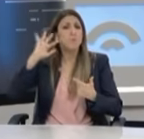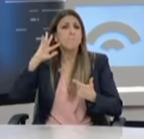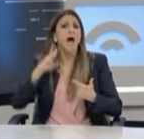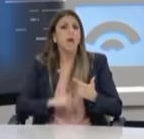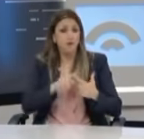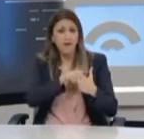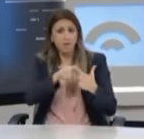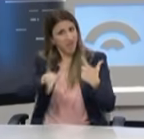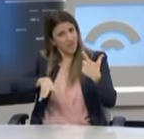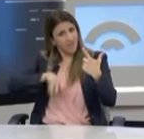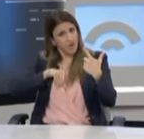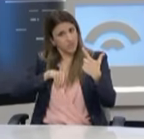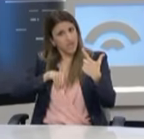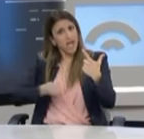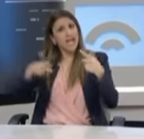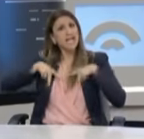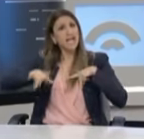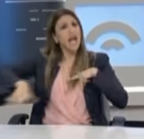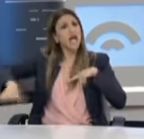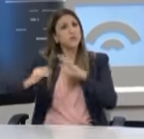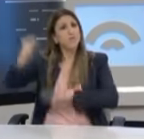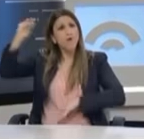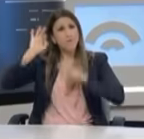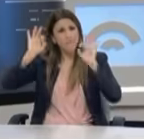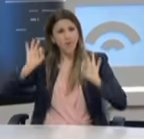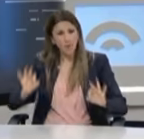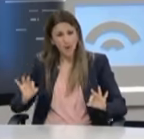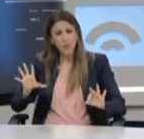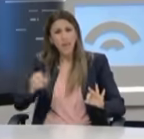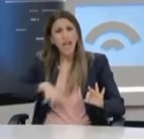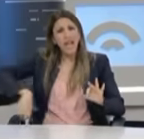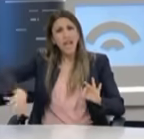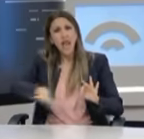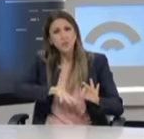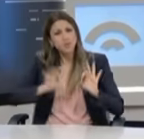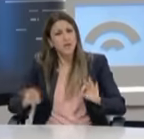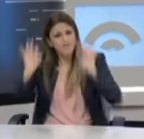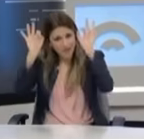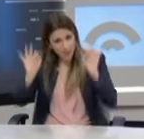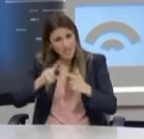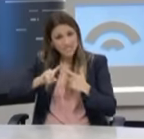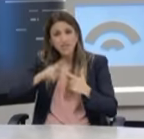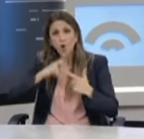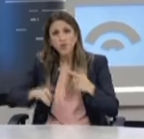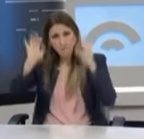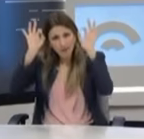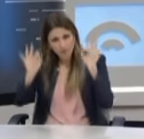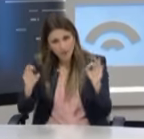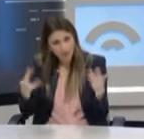ένα κράτος ακόμα και της Βόρειας Μακεδονίας, με λαό όμως μακεδονικό και με γλώσσα